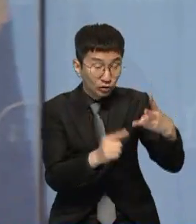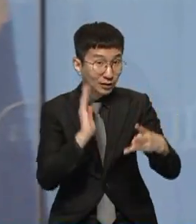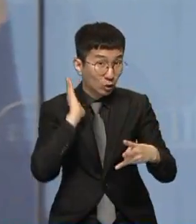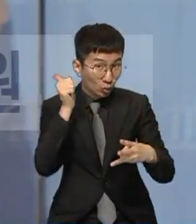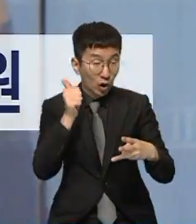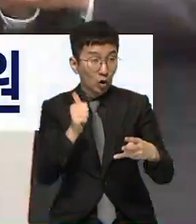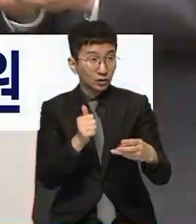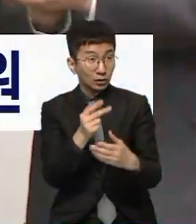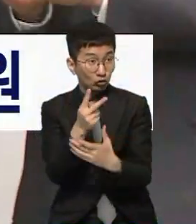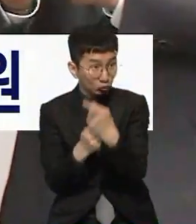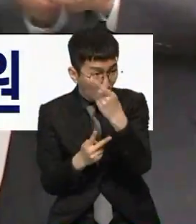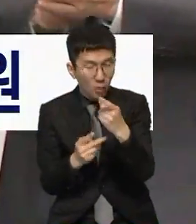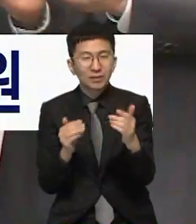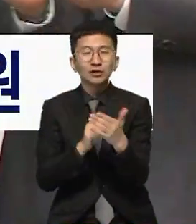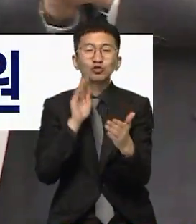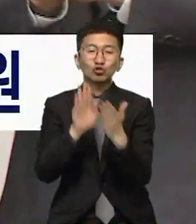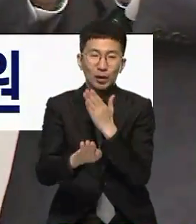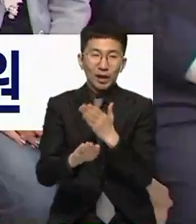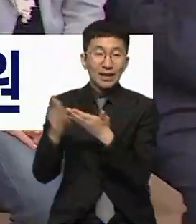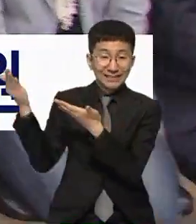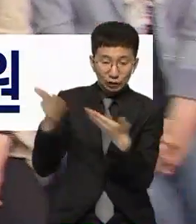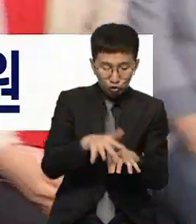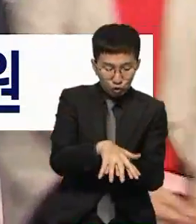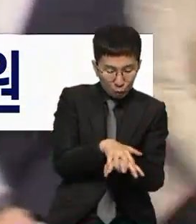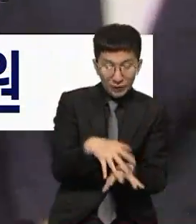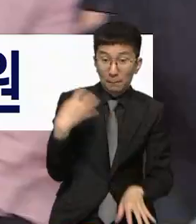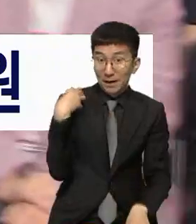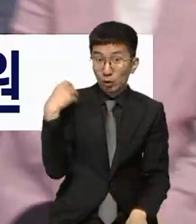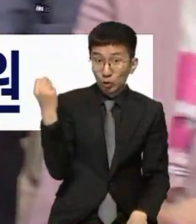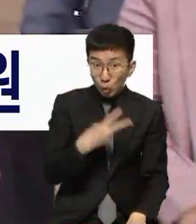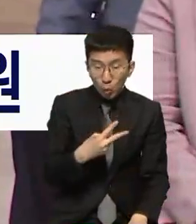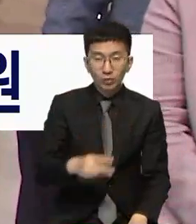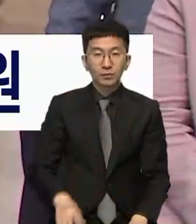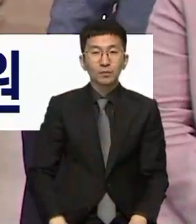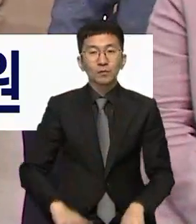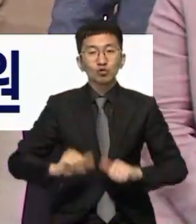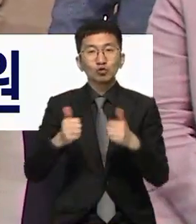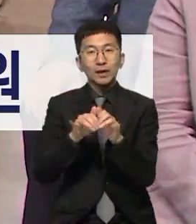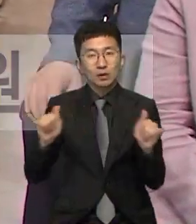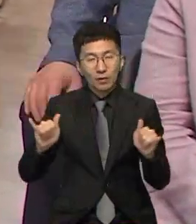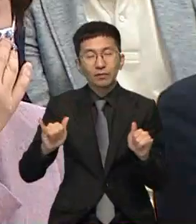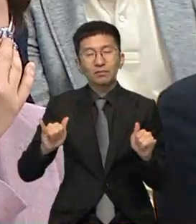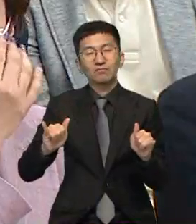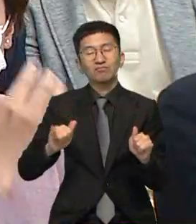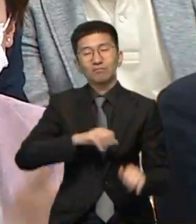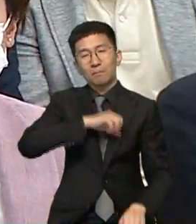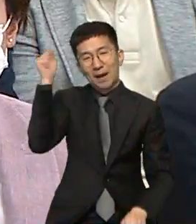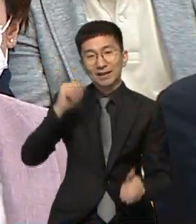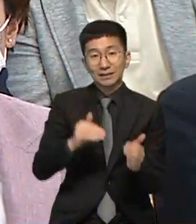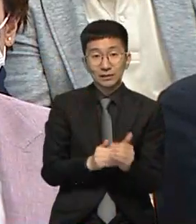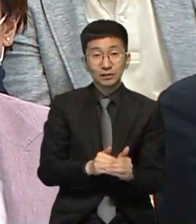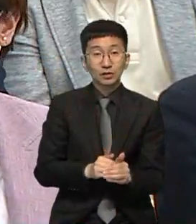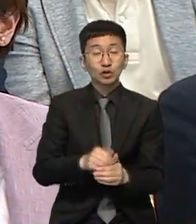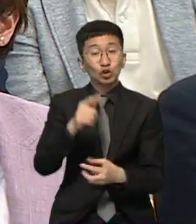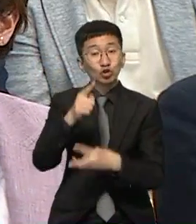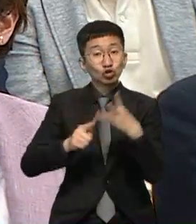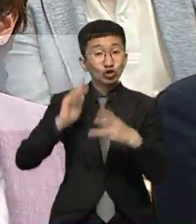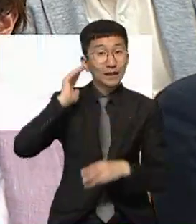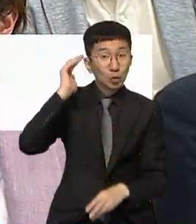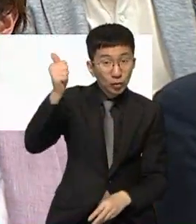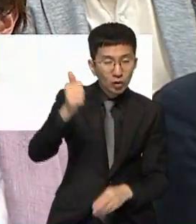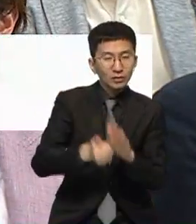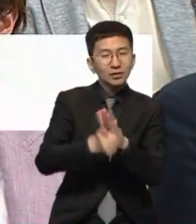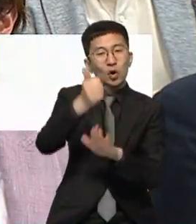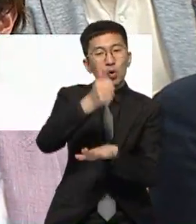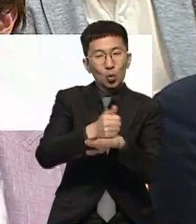이루고 대통령직 인수위원장을 맡은 데 이어 집권 여당 국회의원까지 됐습니다. 윤석열 정부의